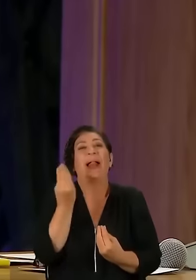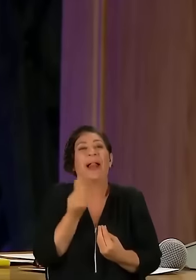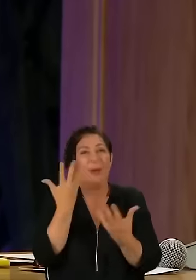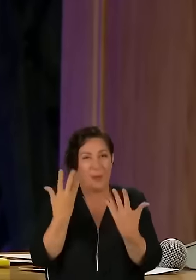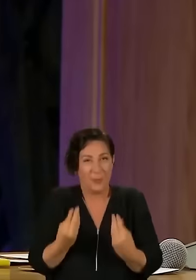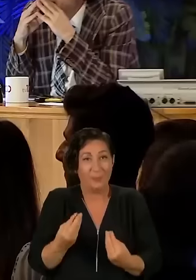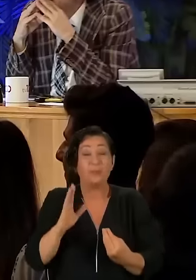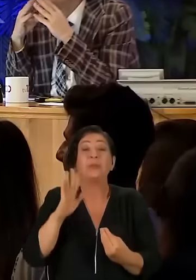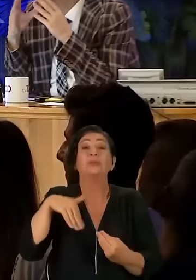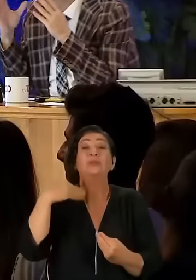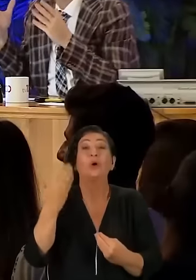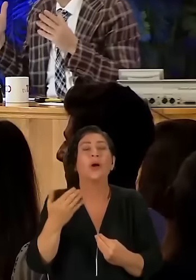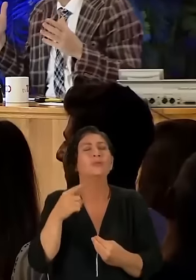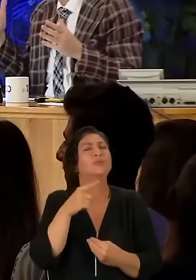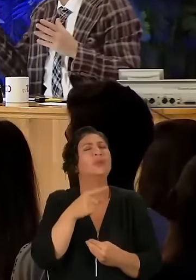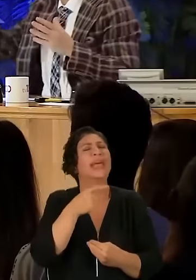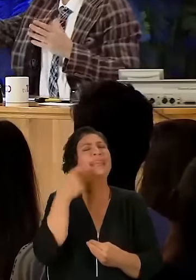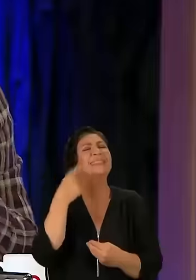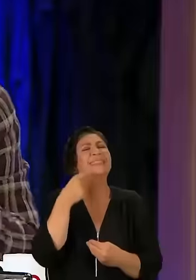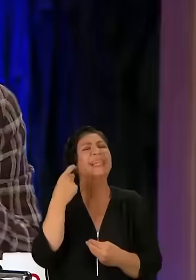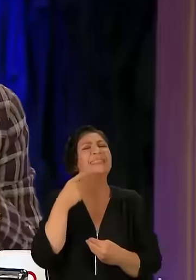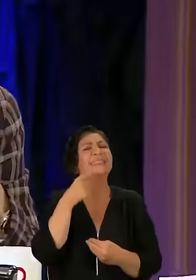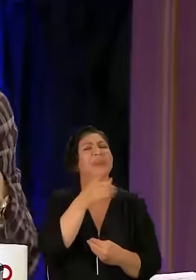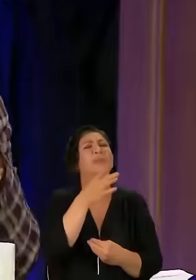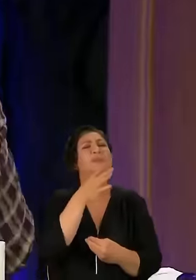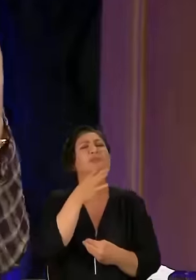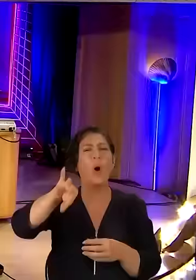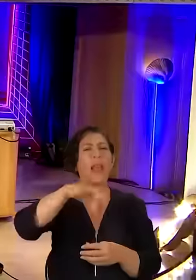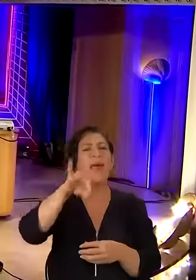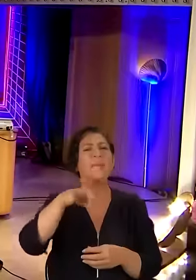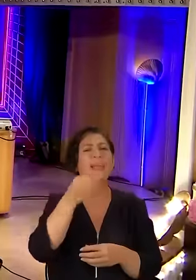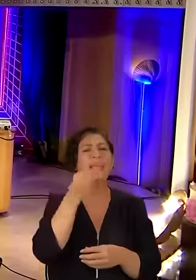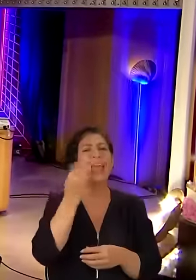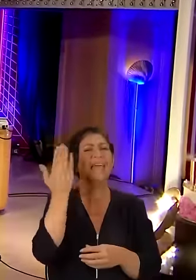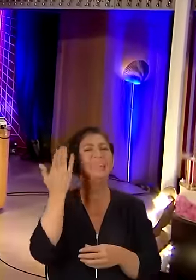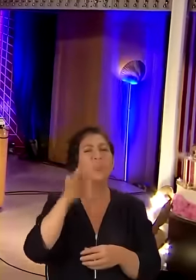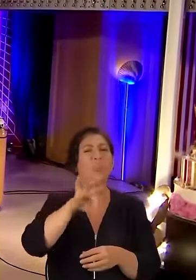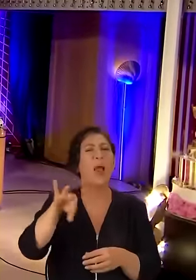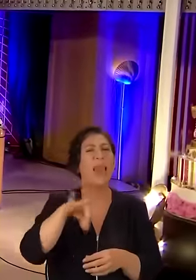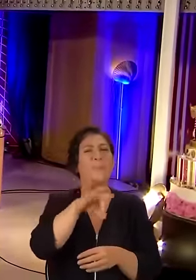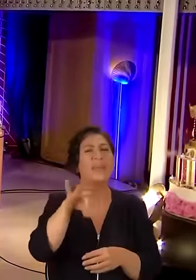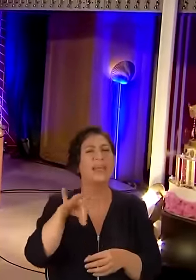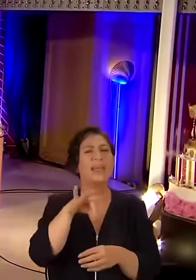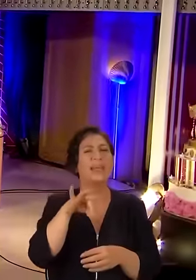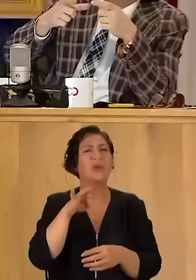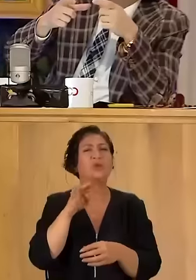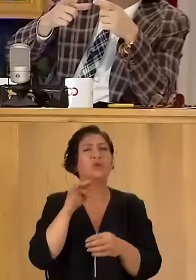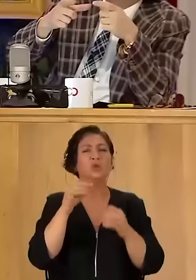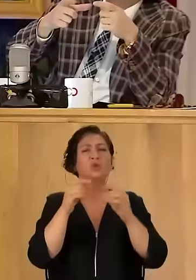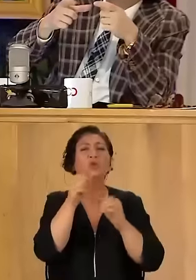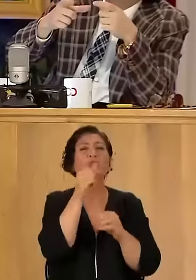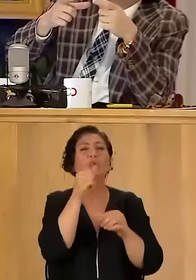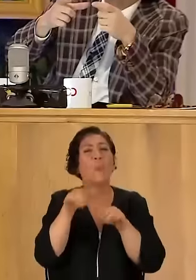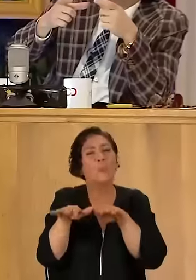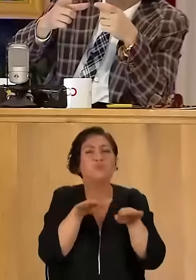bir nedir şu eskiden, sen biliyorsun hani yerdik, eski muhallebicilere giderdik, su